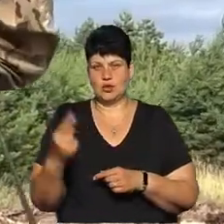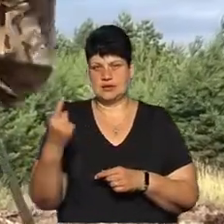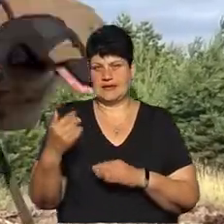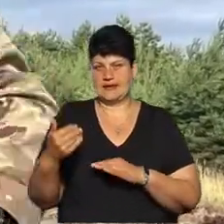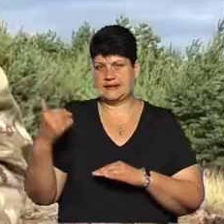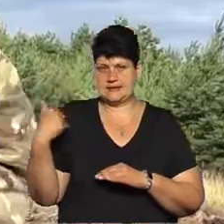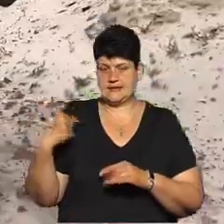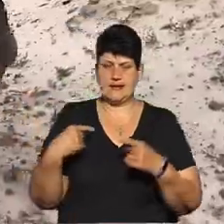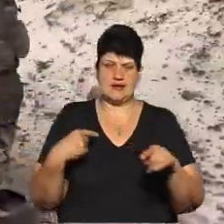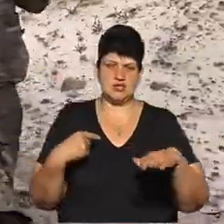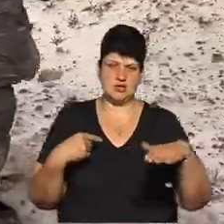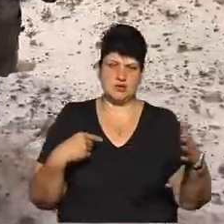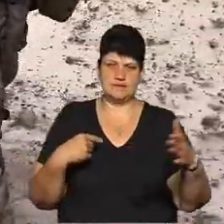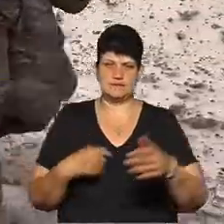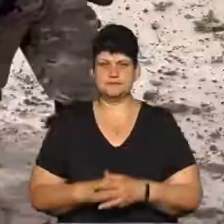сюди тримаєте.